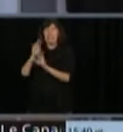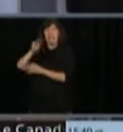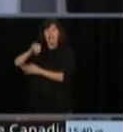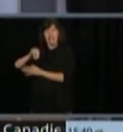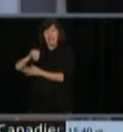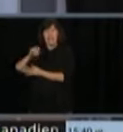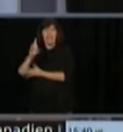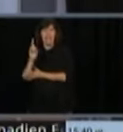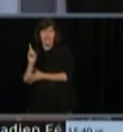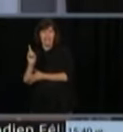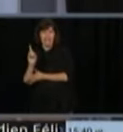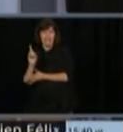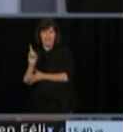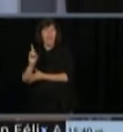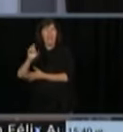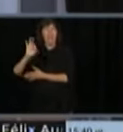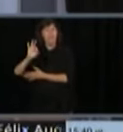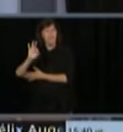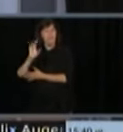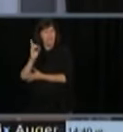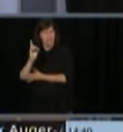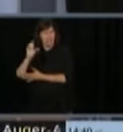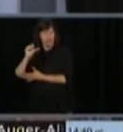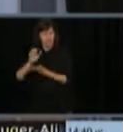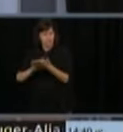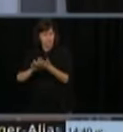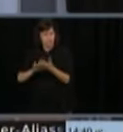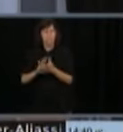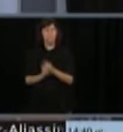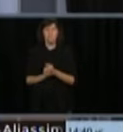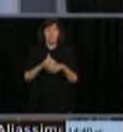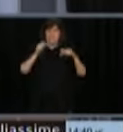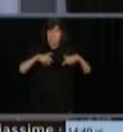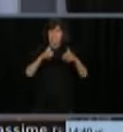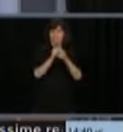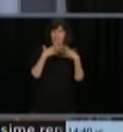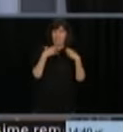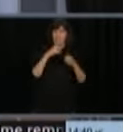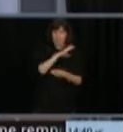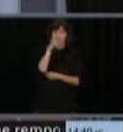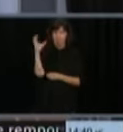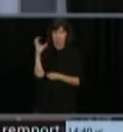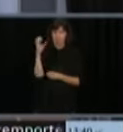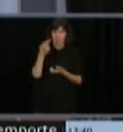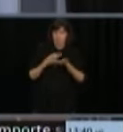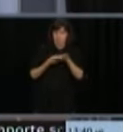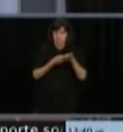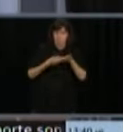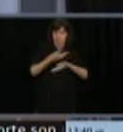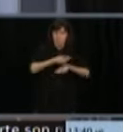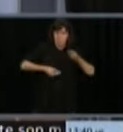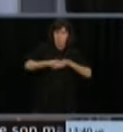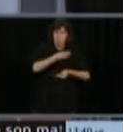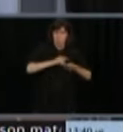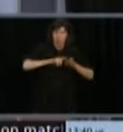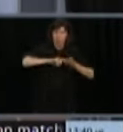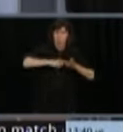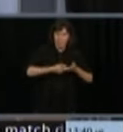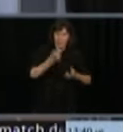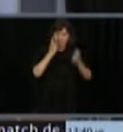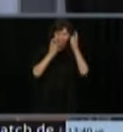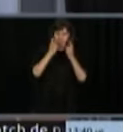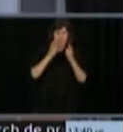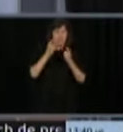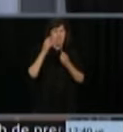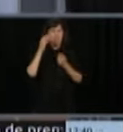ici pour nous au Canada avec Santé Canada, mais la question est posée. Elle est posée pour connaître quels sont les groupes qui devront recevoir une première